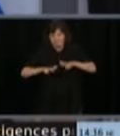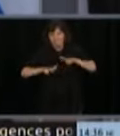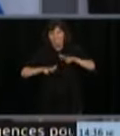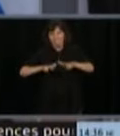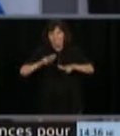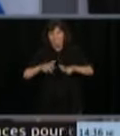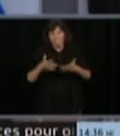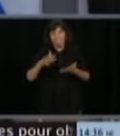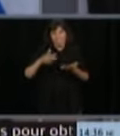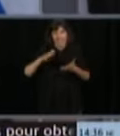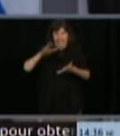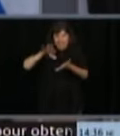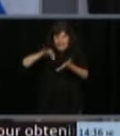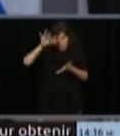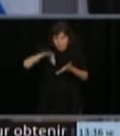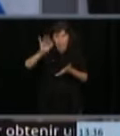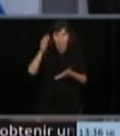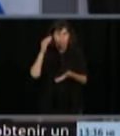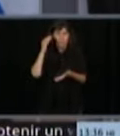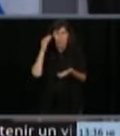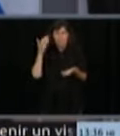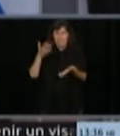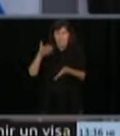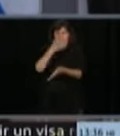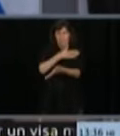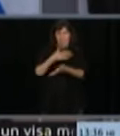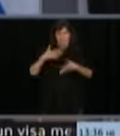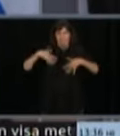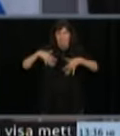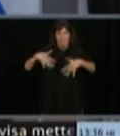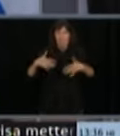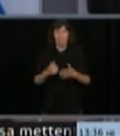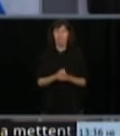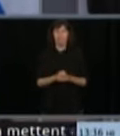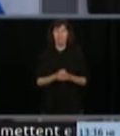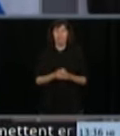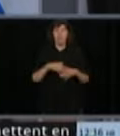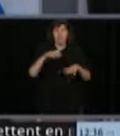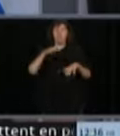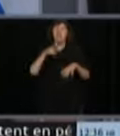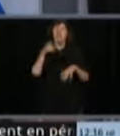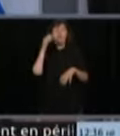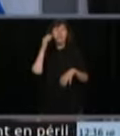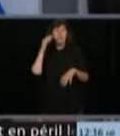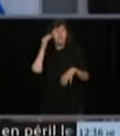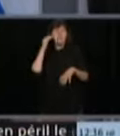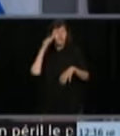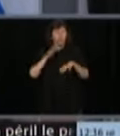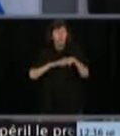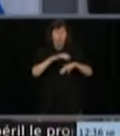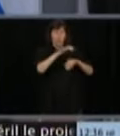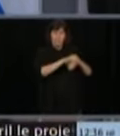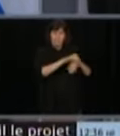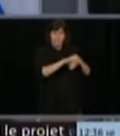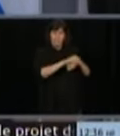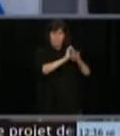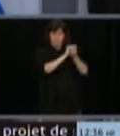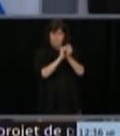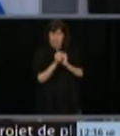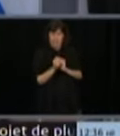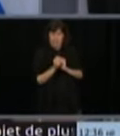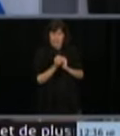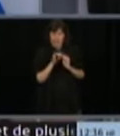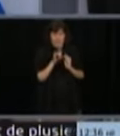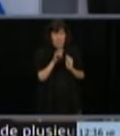du variant qu'on avait antérieurement, le britannique, au Québec, on aurait probablement... On ne serait pas au même niveau. Mais vous avez vu, c'est pas rien